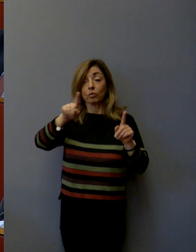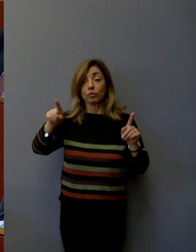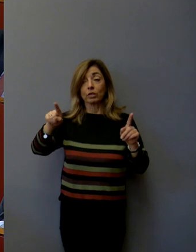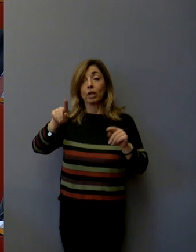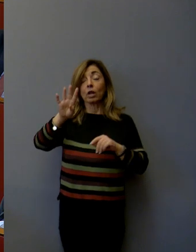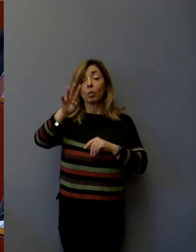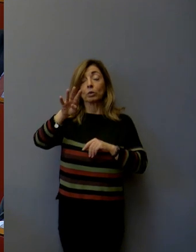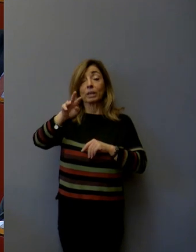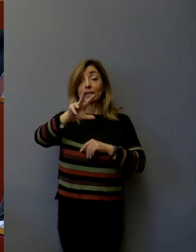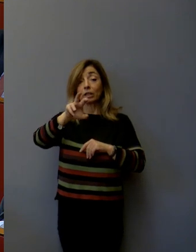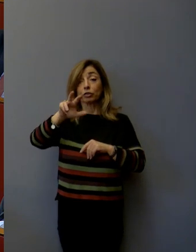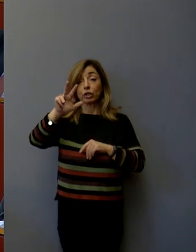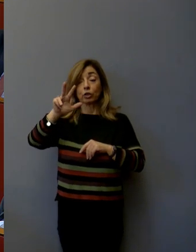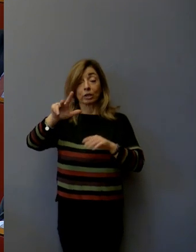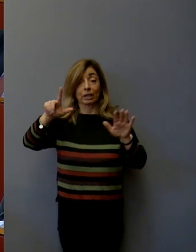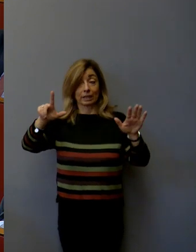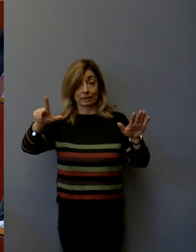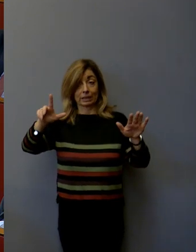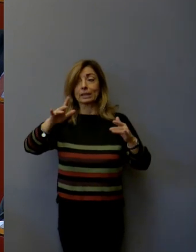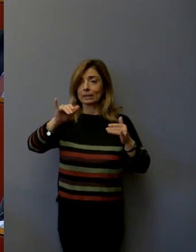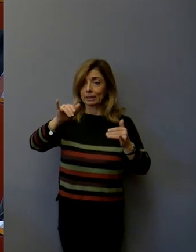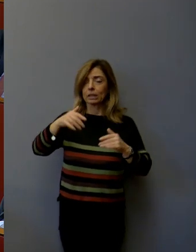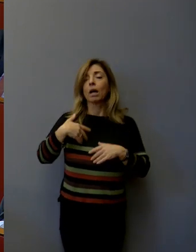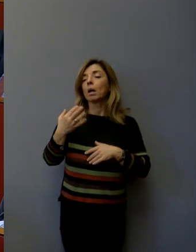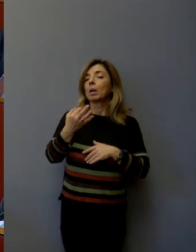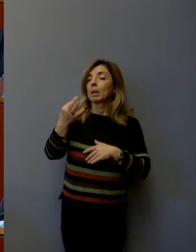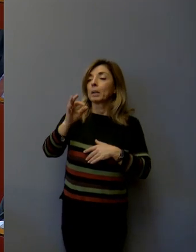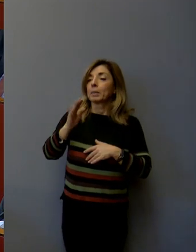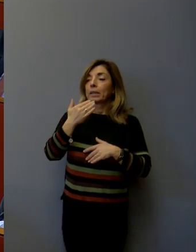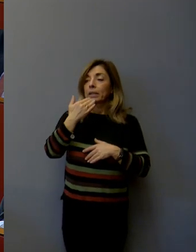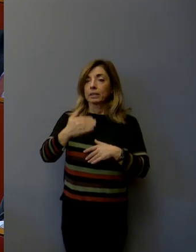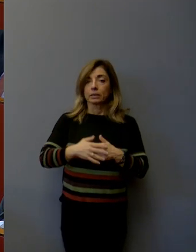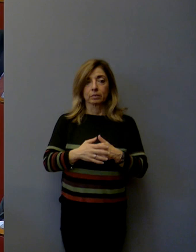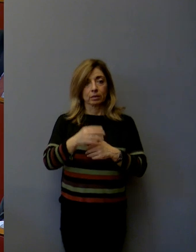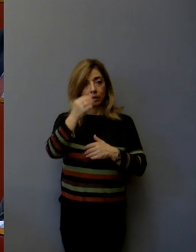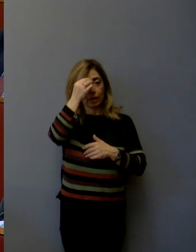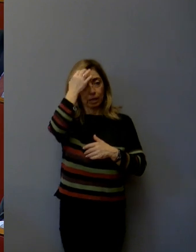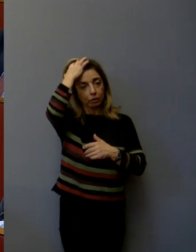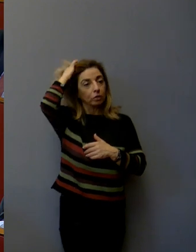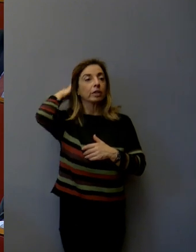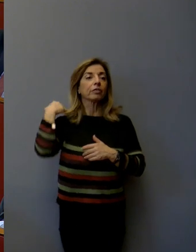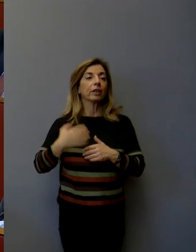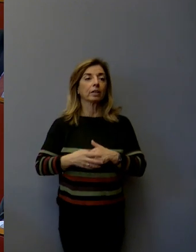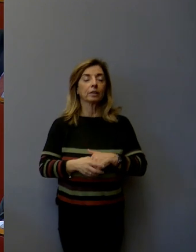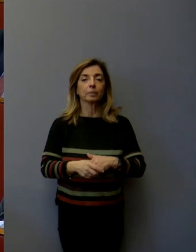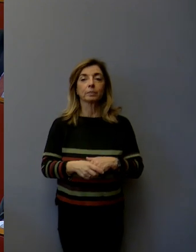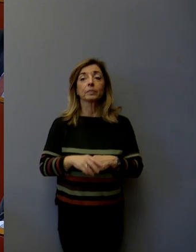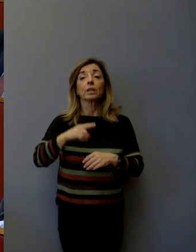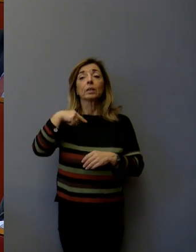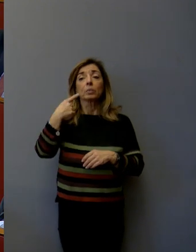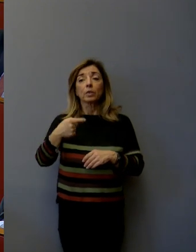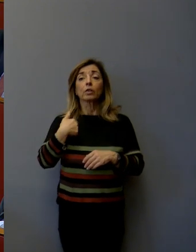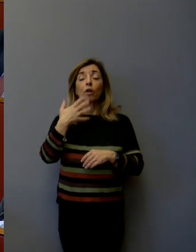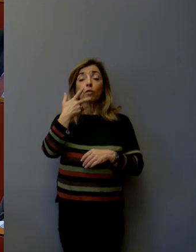4.337 per quello che è bellissimo grazie gliel'hai però vi vorrei parlare con un certo